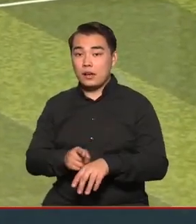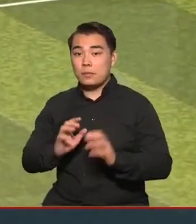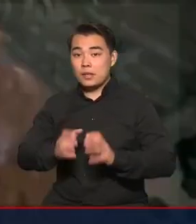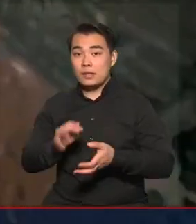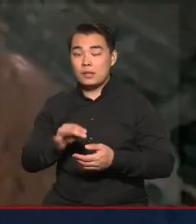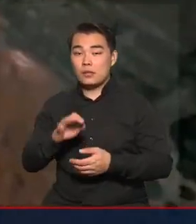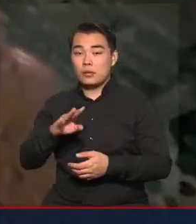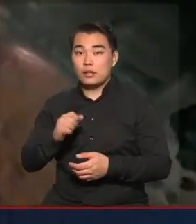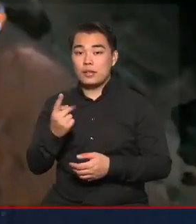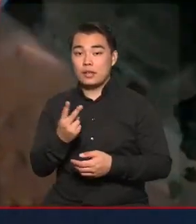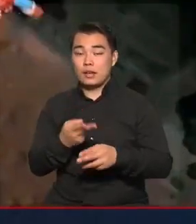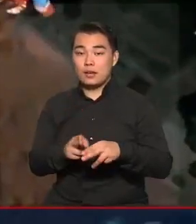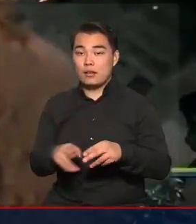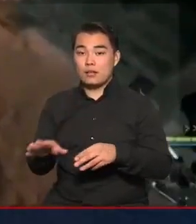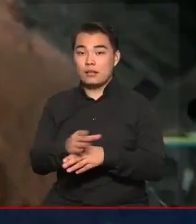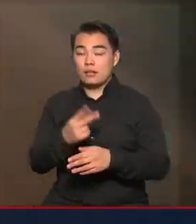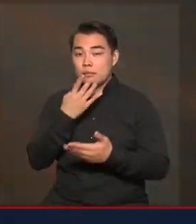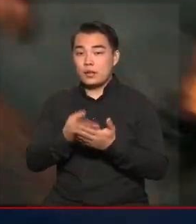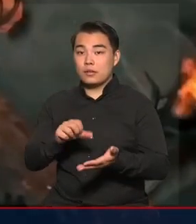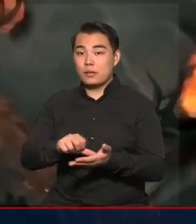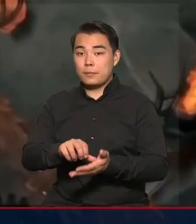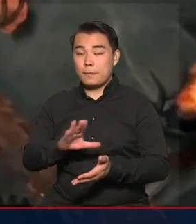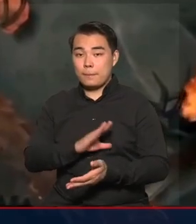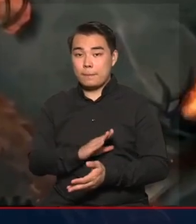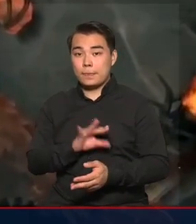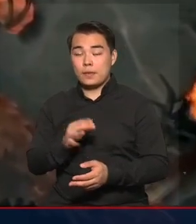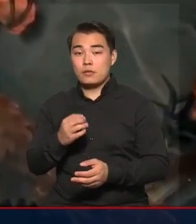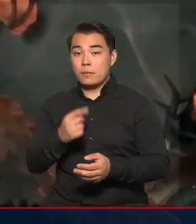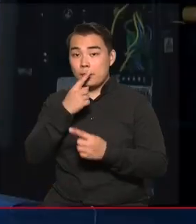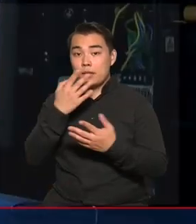Дота 2 сияқты ойын түрлерінен сынға түсті. Айтпақша,